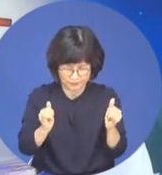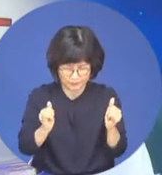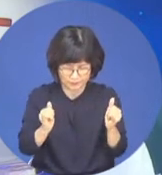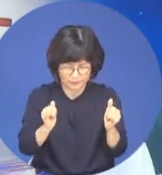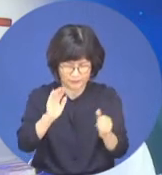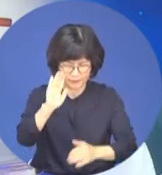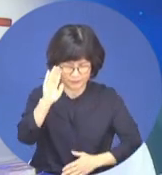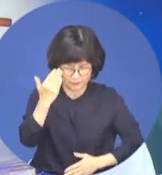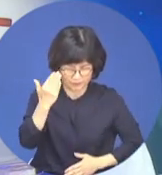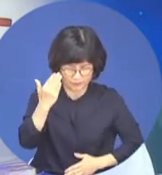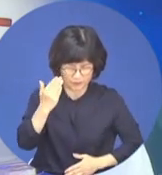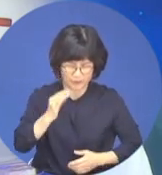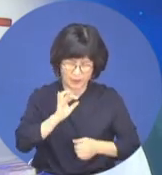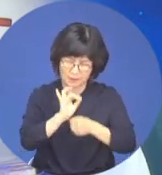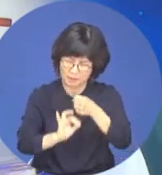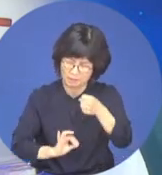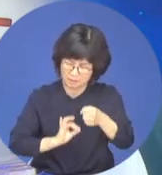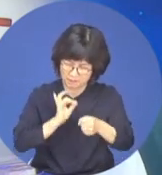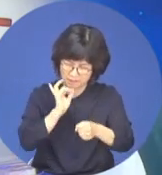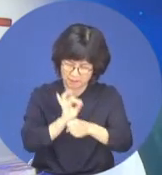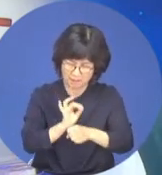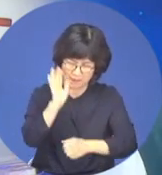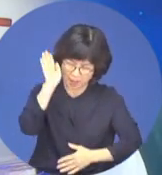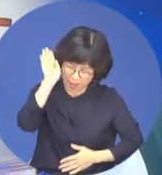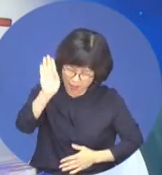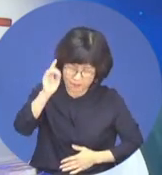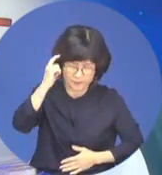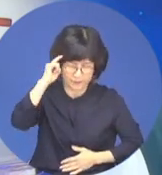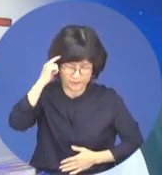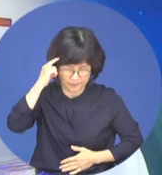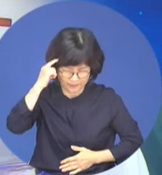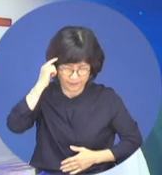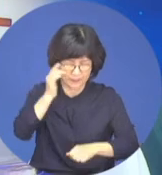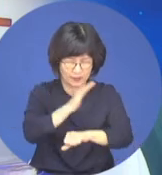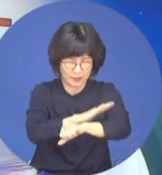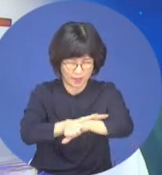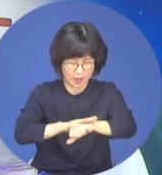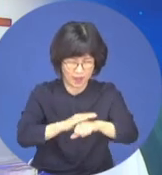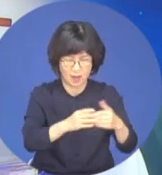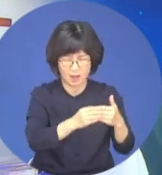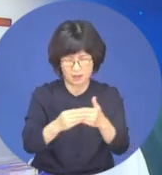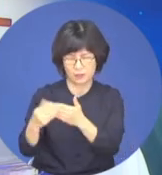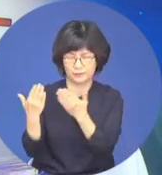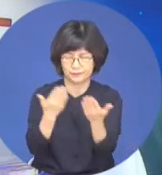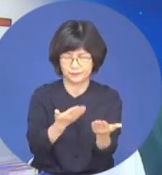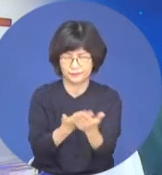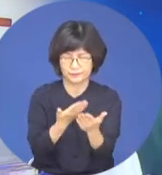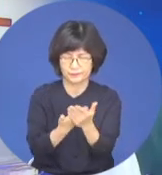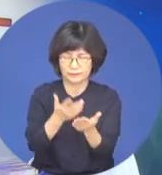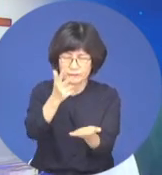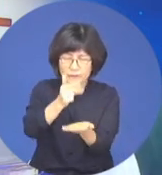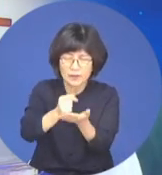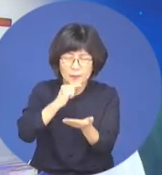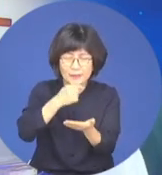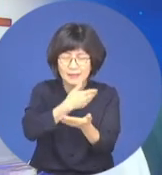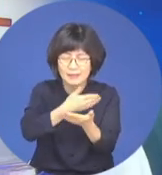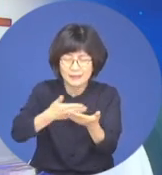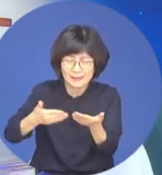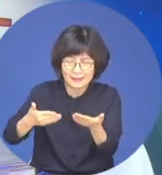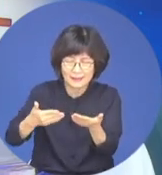해안으로 정책을 입안할 수 있도록 도와주옵소서. 주의 핏값으로 세우신 우리 원주